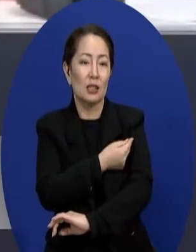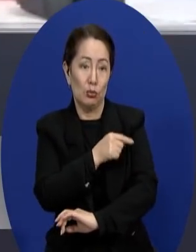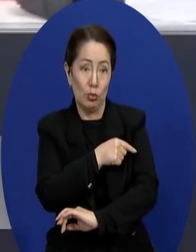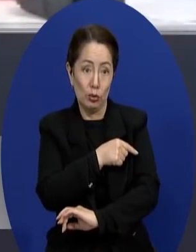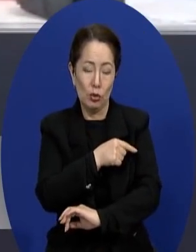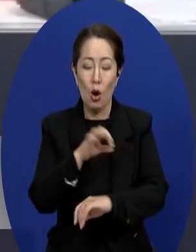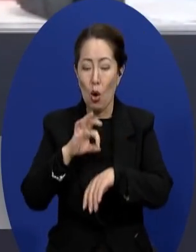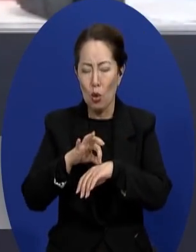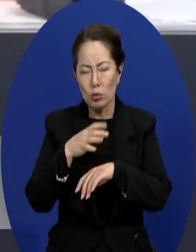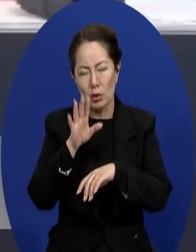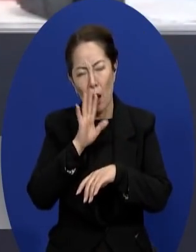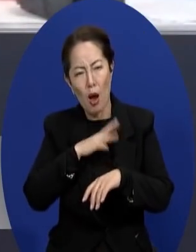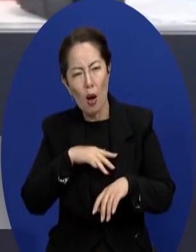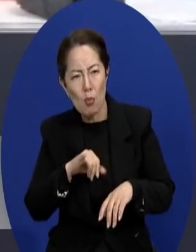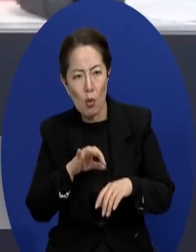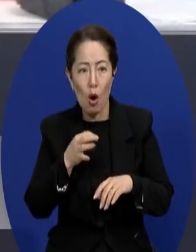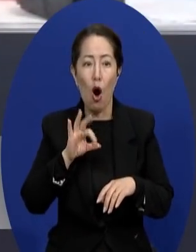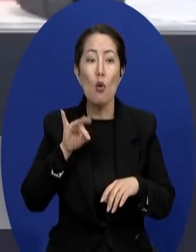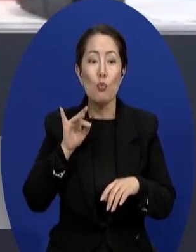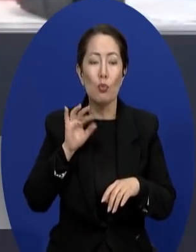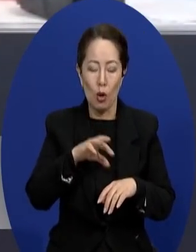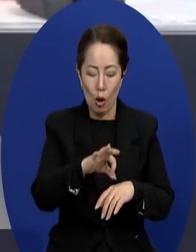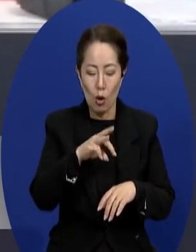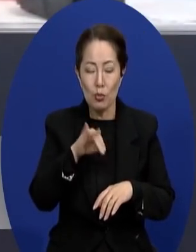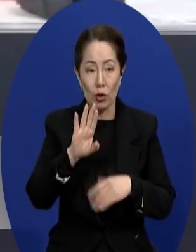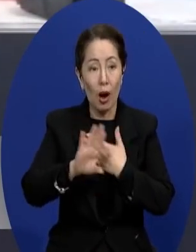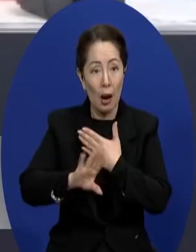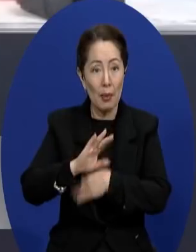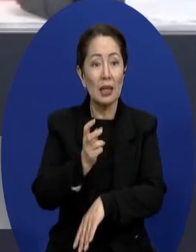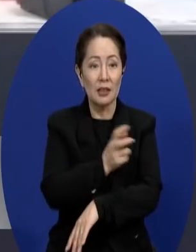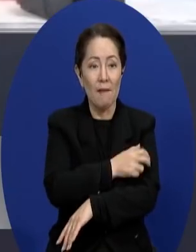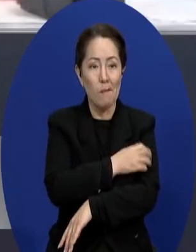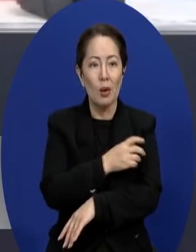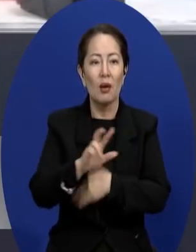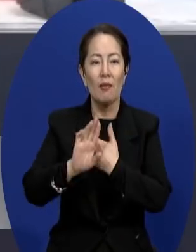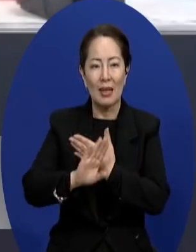нас баралтаас тэр дундаа омикроноос хамгаалж байгаа нотлогдож байна.